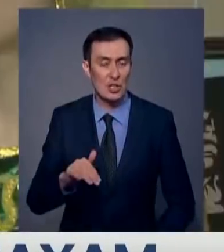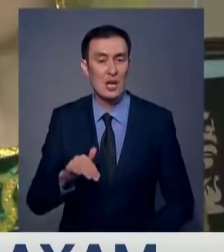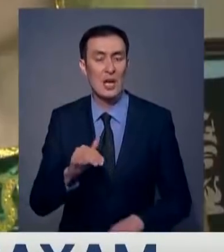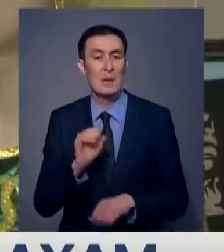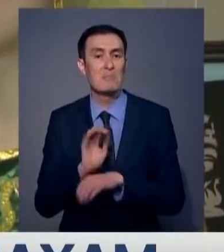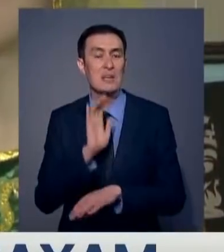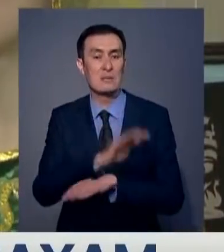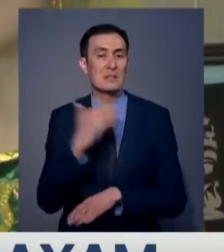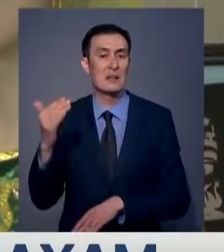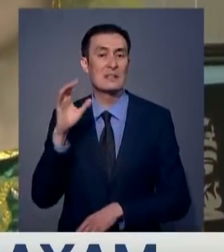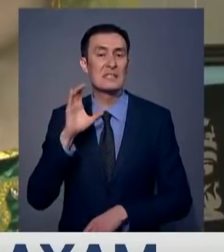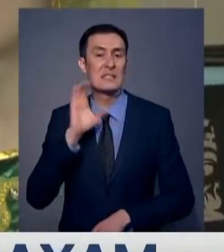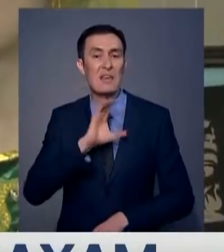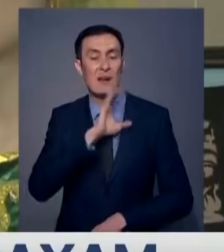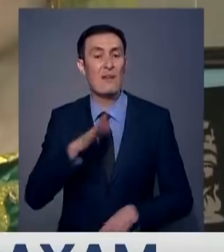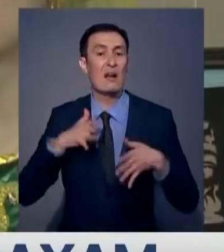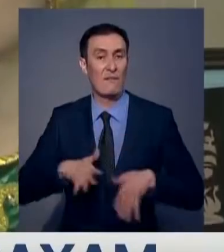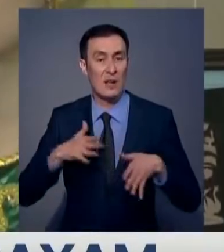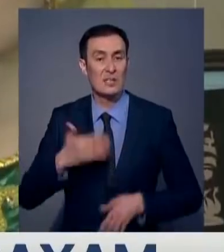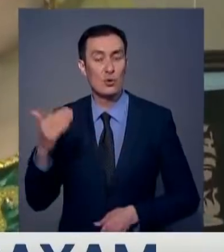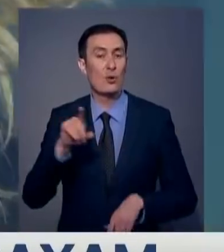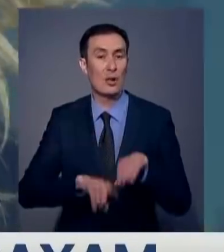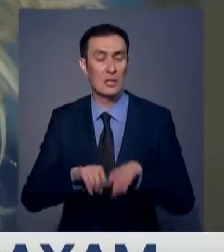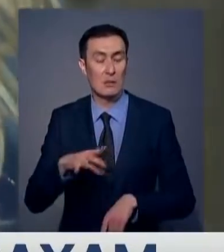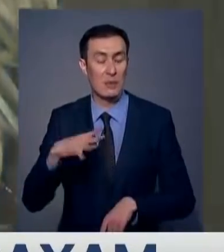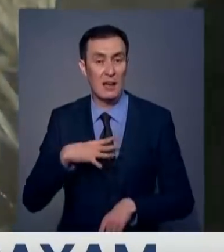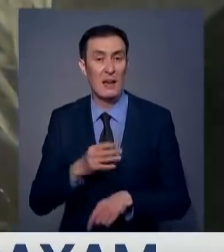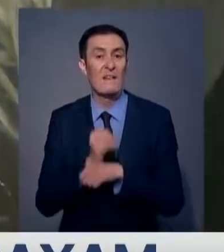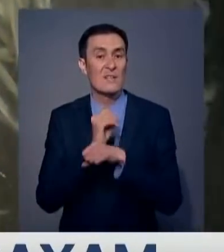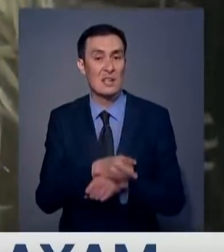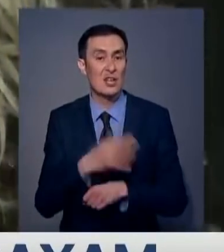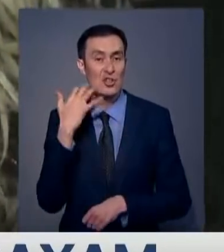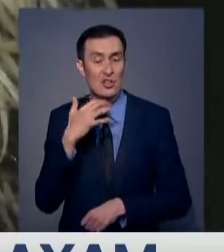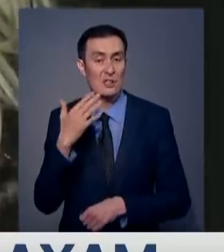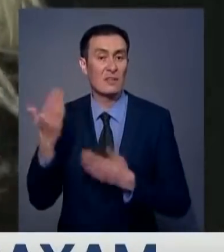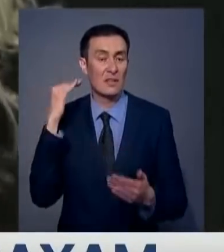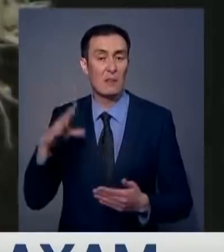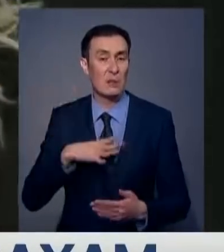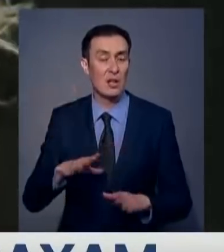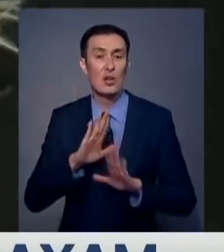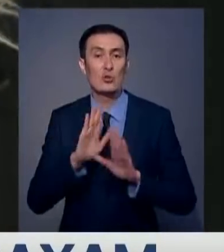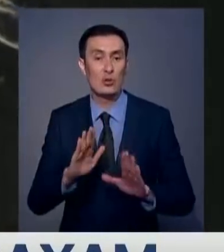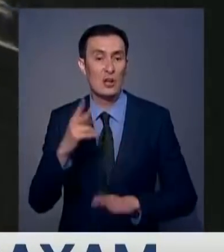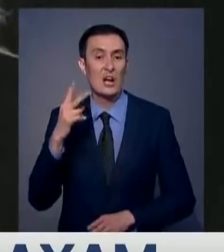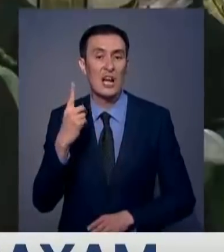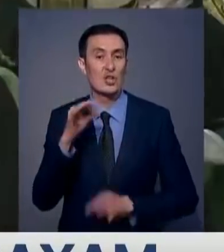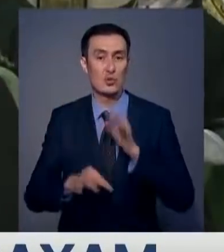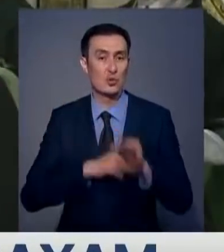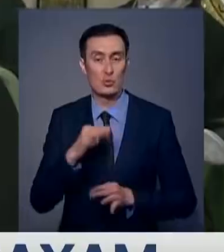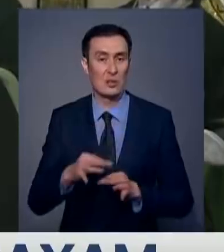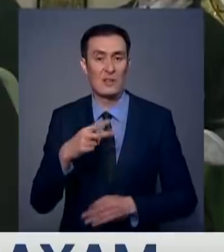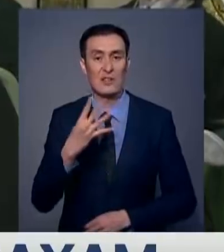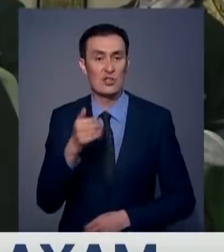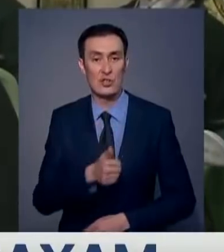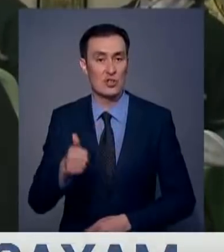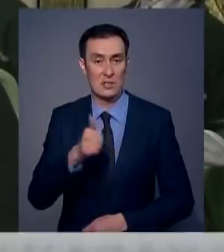спецпереселенцев из Северного Кавказа. Среди них и ее родные. На выселение чеченцам тогда дали всего 24 часа.